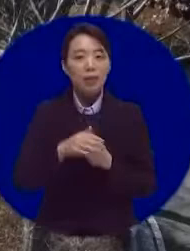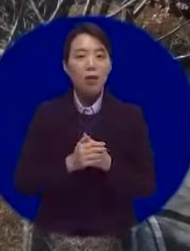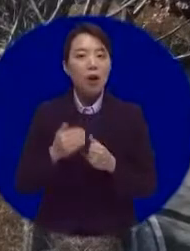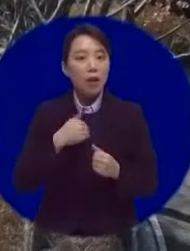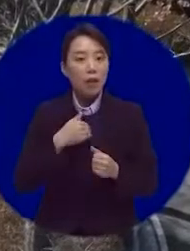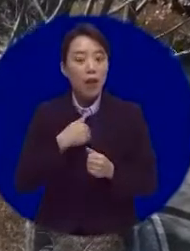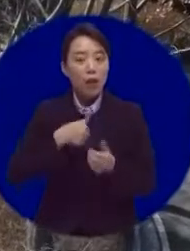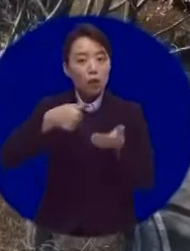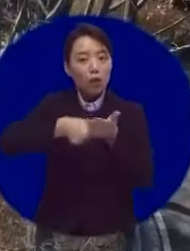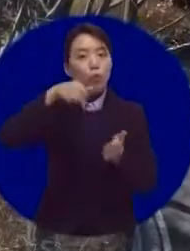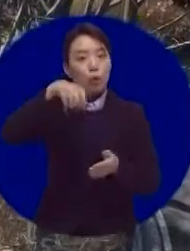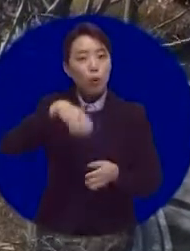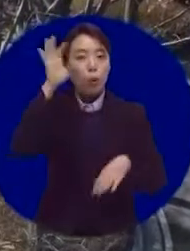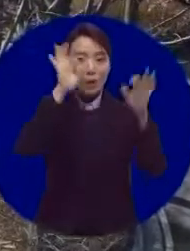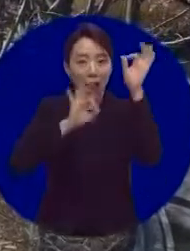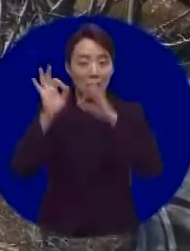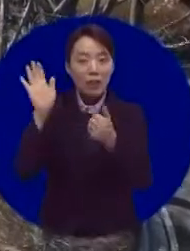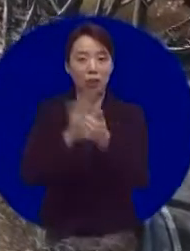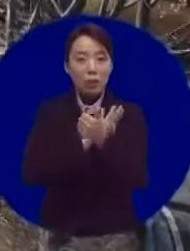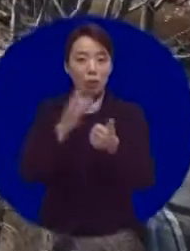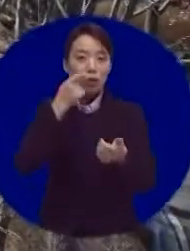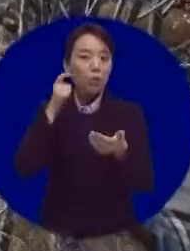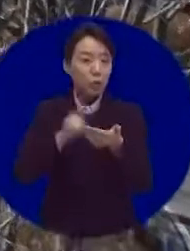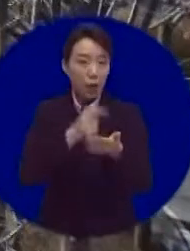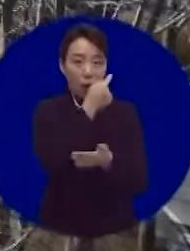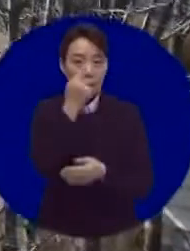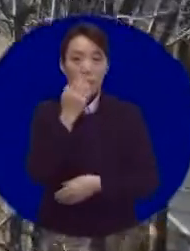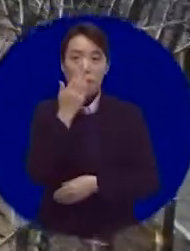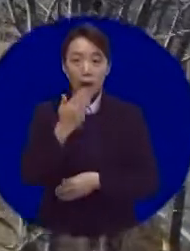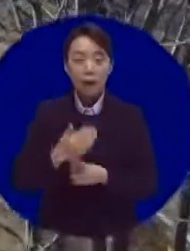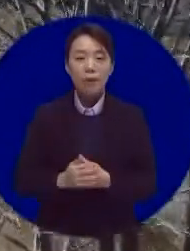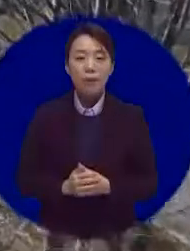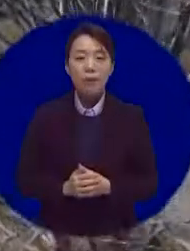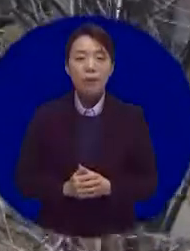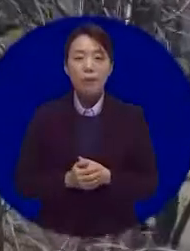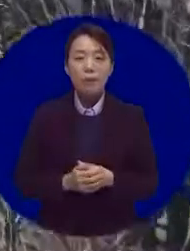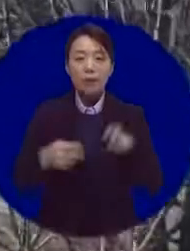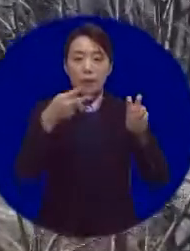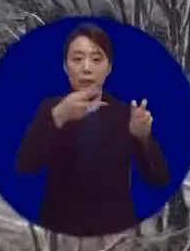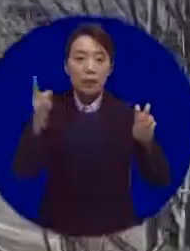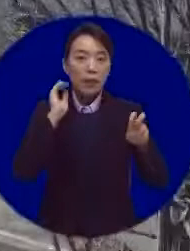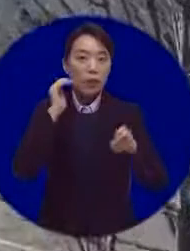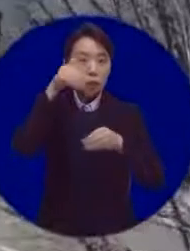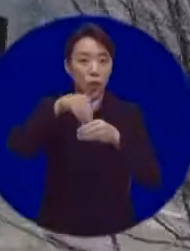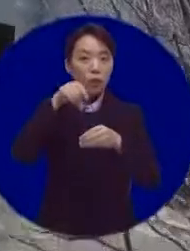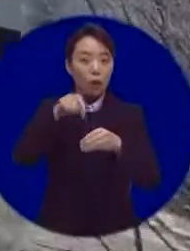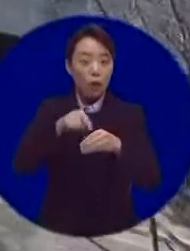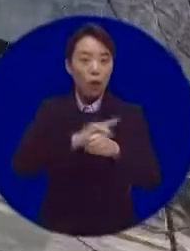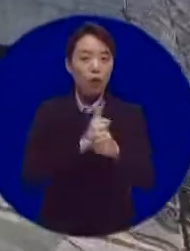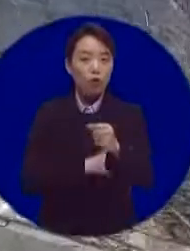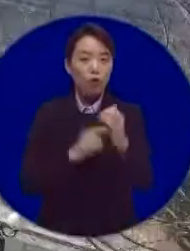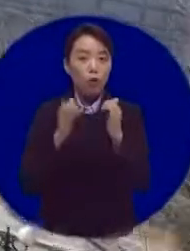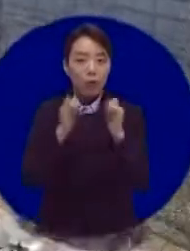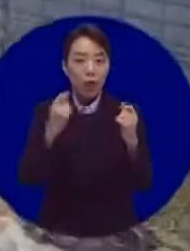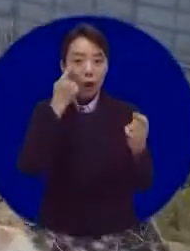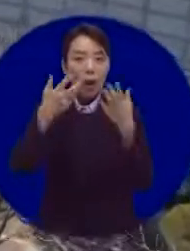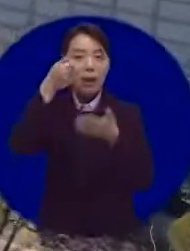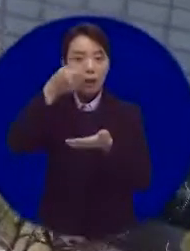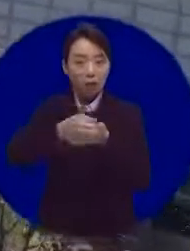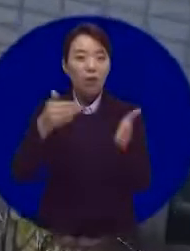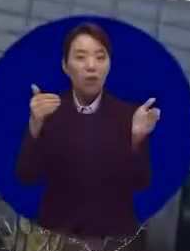사이트에서 내 투표소 찾기 서비스 등을 이용하여 쉽게 찾아볼 수 있습니다. 제20대 대통령 선거의